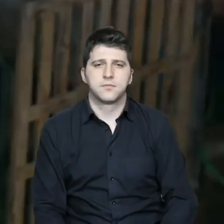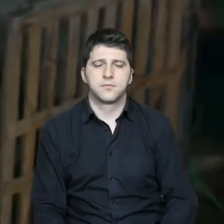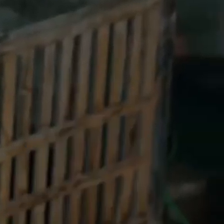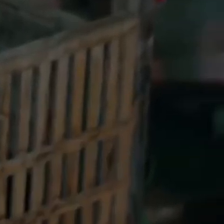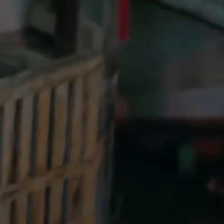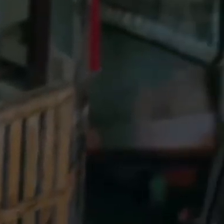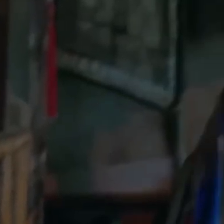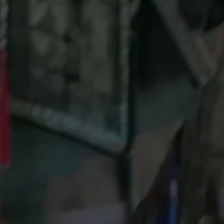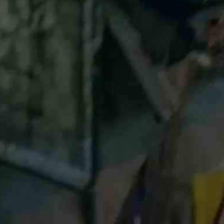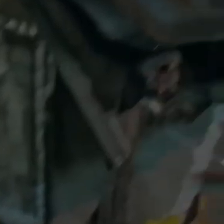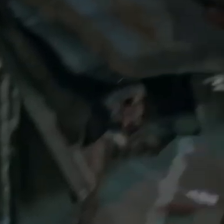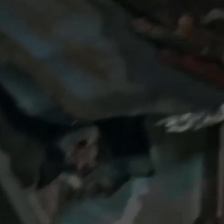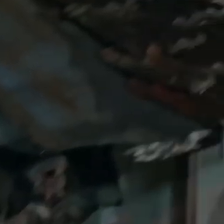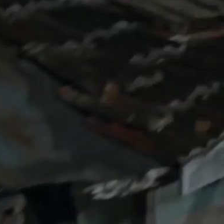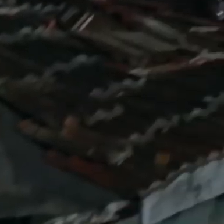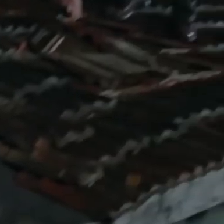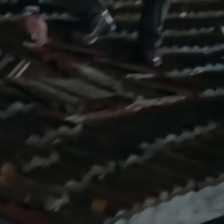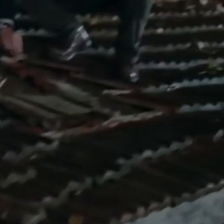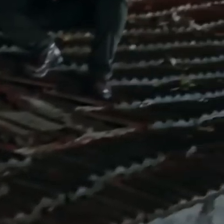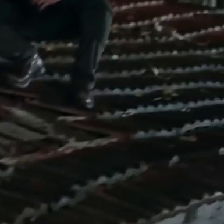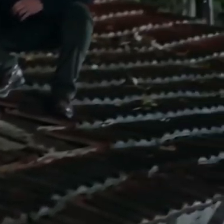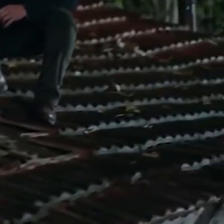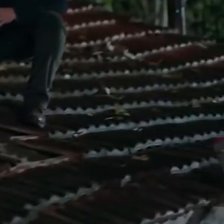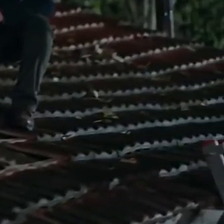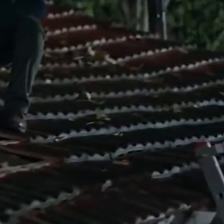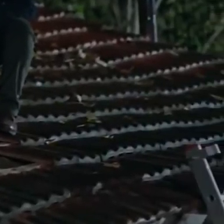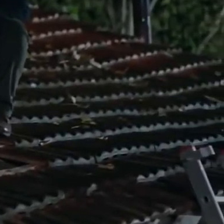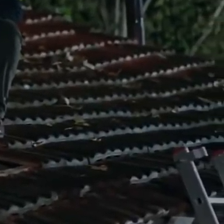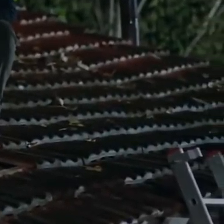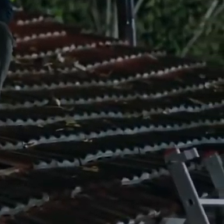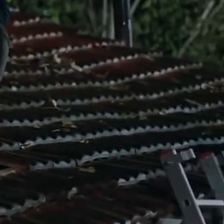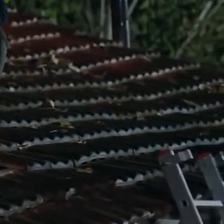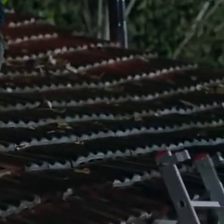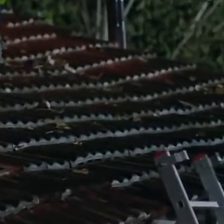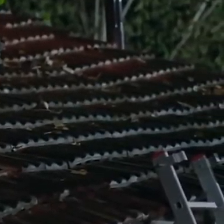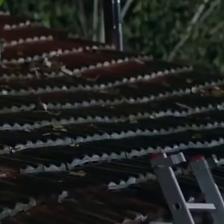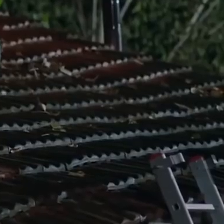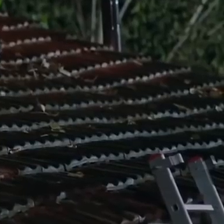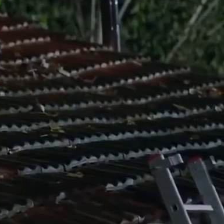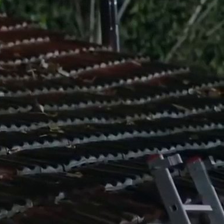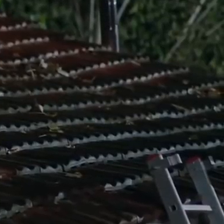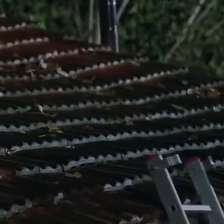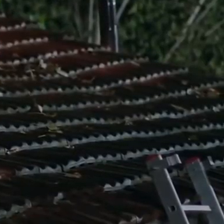çatıda. Cemil'le karısı aşağıdan seyrediyorlar. İbrahim ellerini birbirine vurup temizledi.